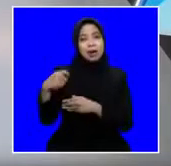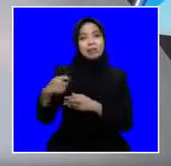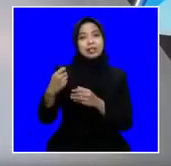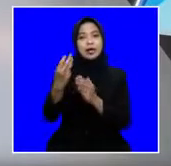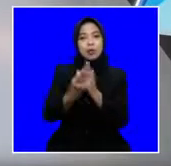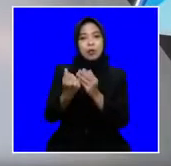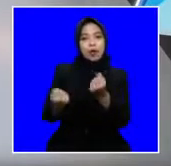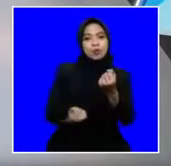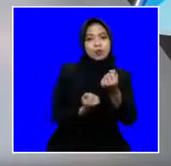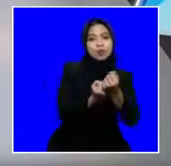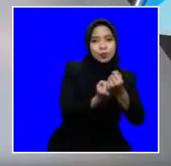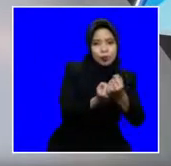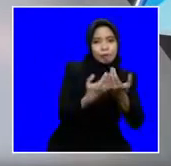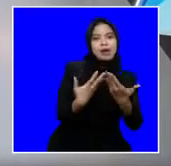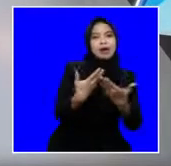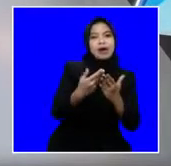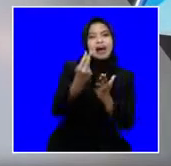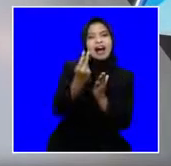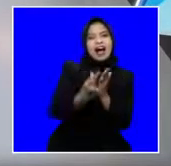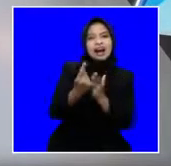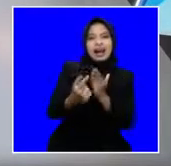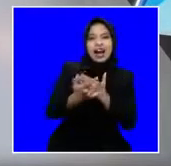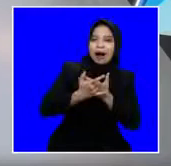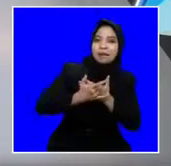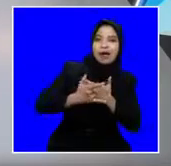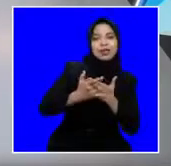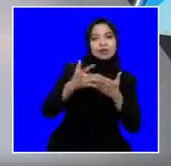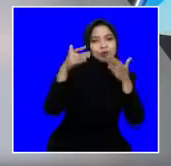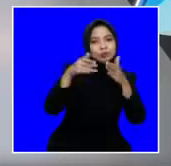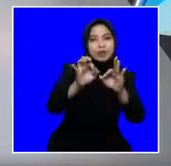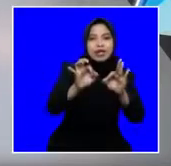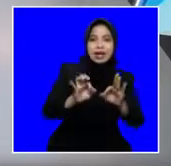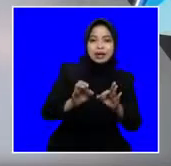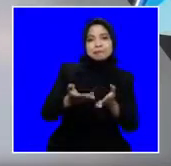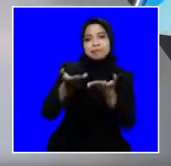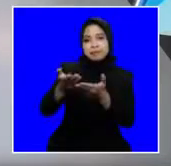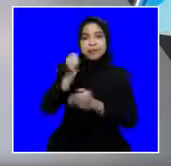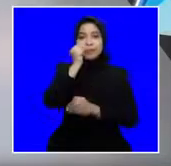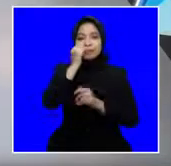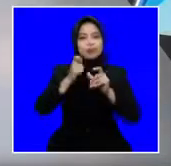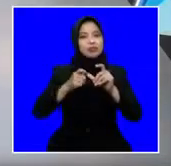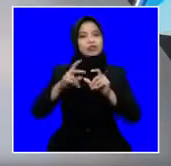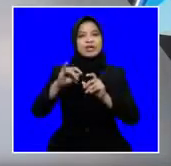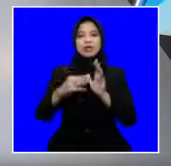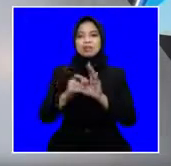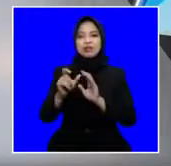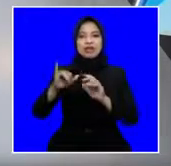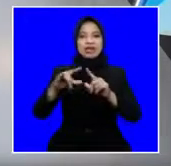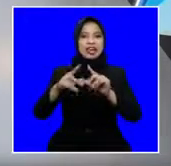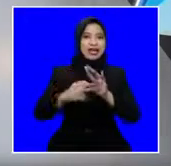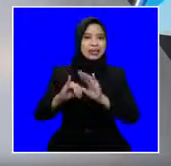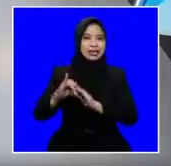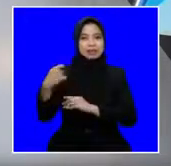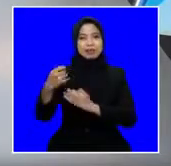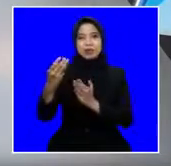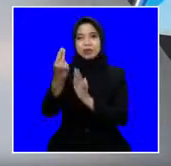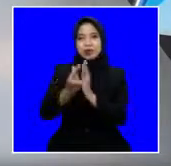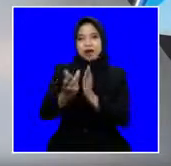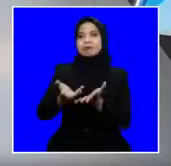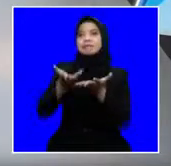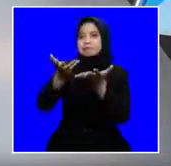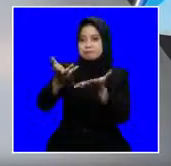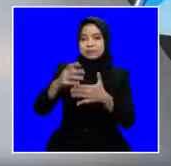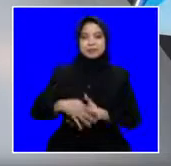Kementerian Keuangan dalam penyaluran dana abadi pendidikan. Dan kepada Menteri Keuangan Ibu Sri Mulyani Indrawati, kami persilahkan. Mangga Ibu.